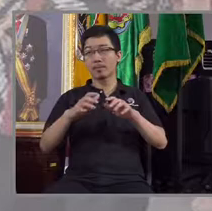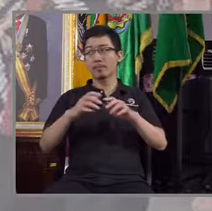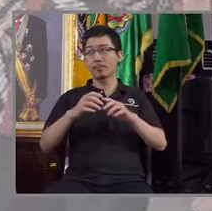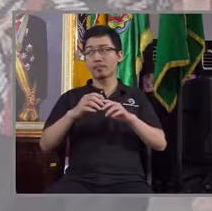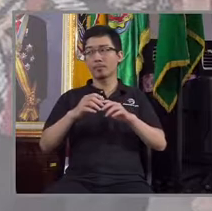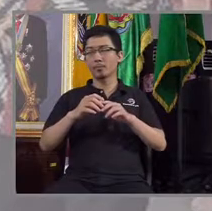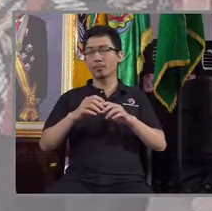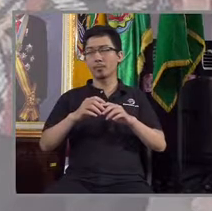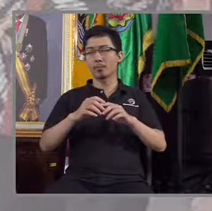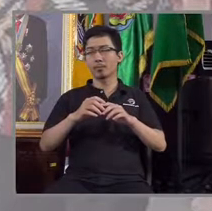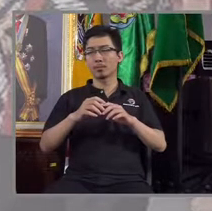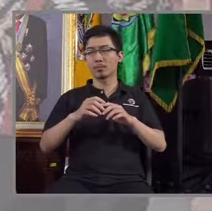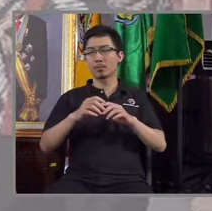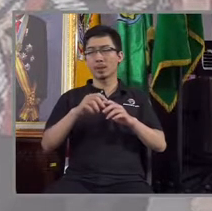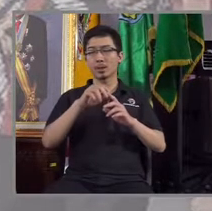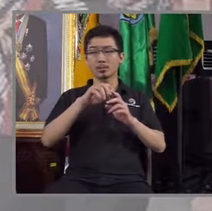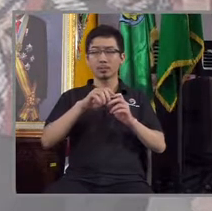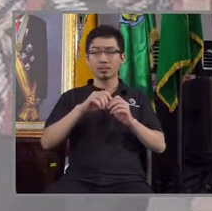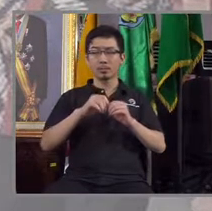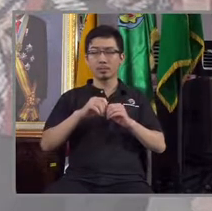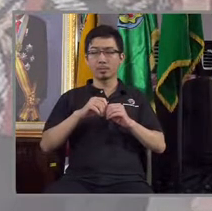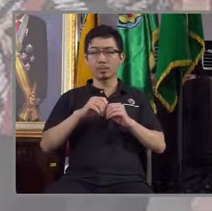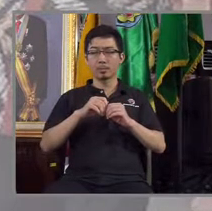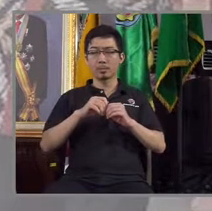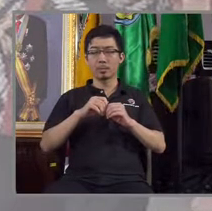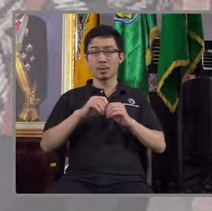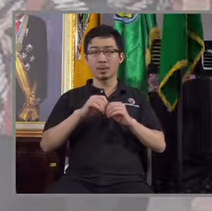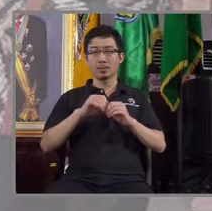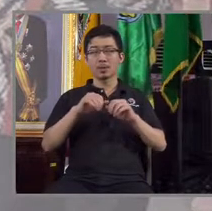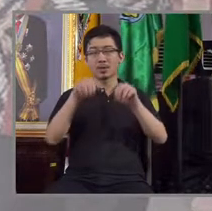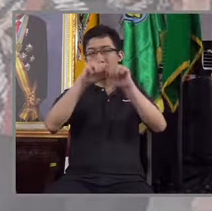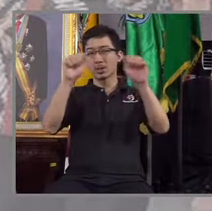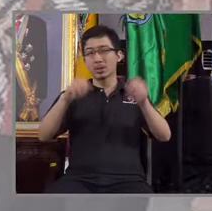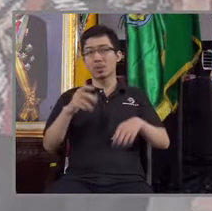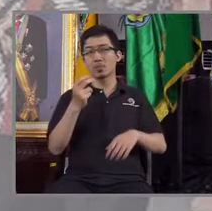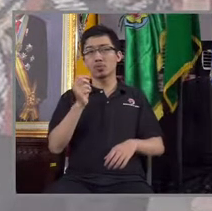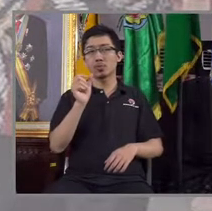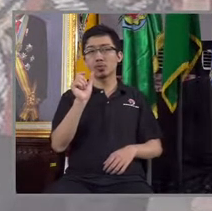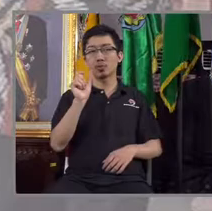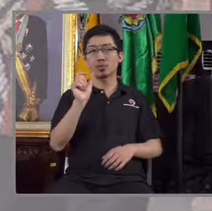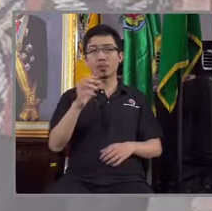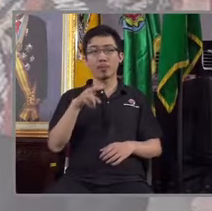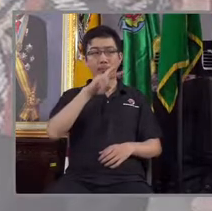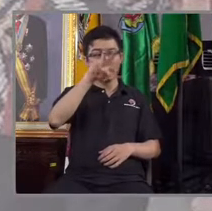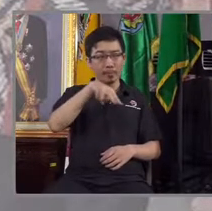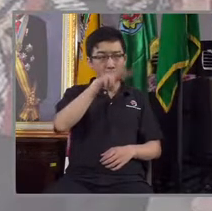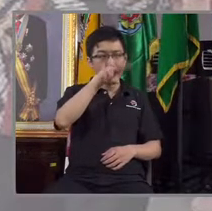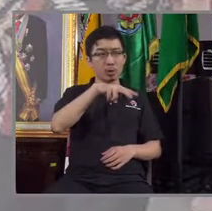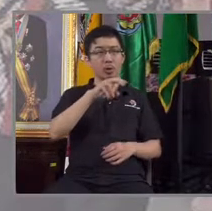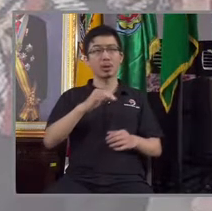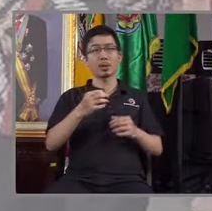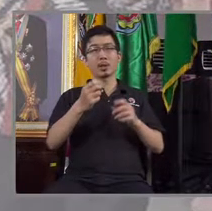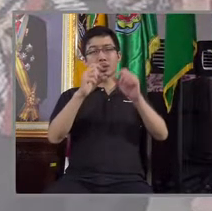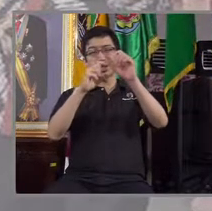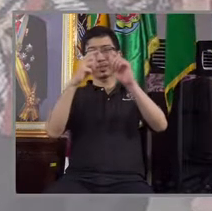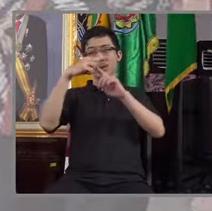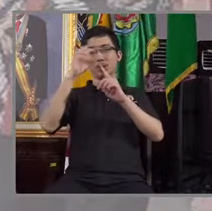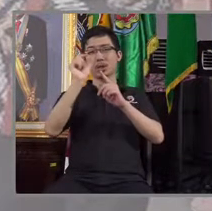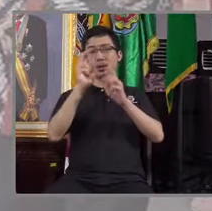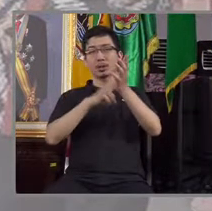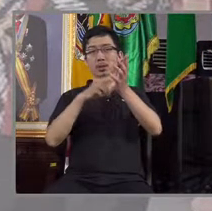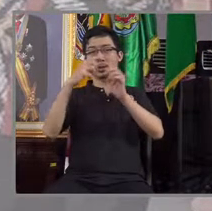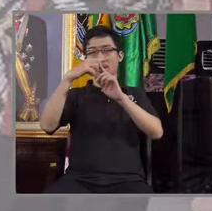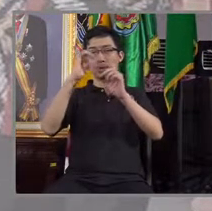pendek. Ini untuk mengatasi stunting dan mendukung prioritas pembangunan nasional di bidang